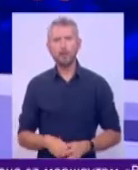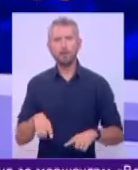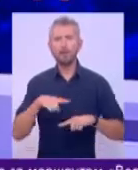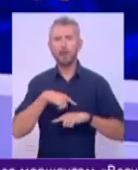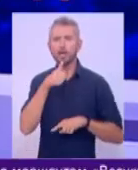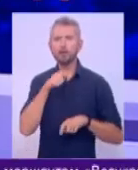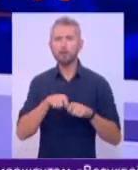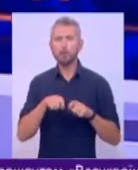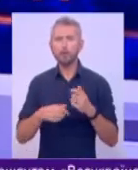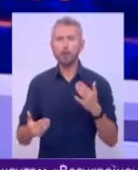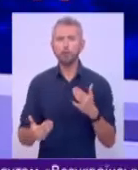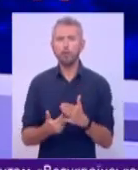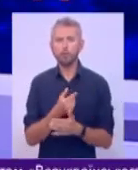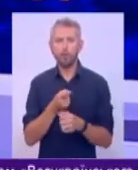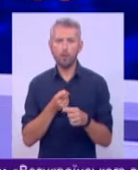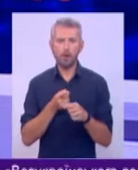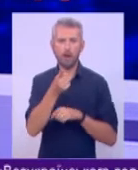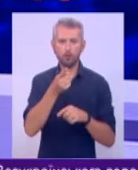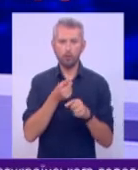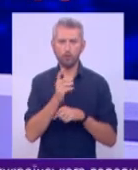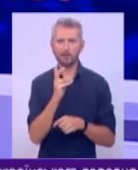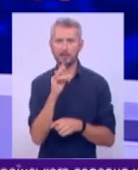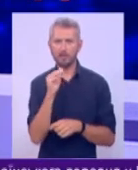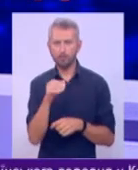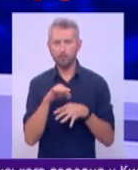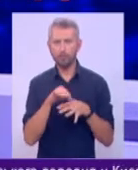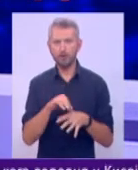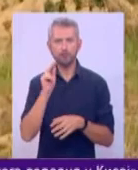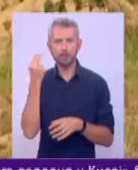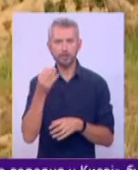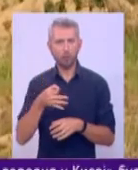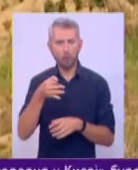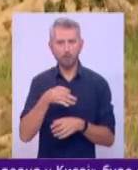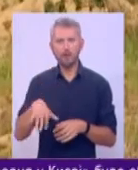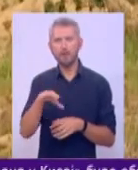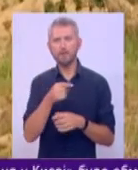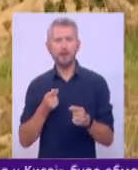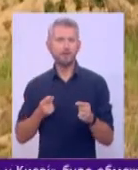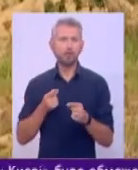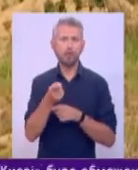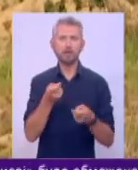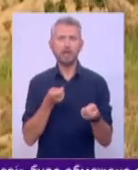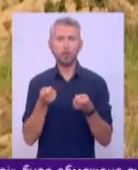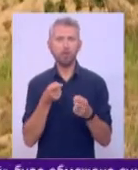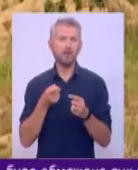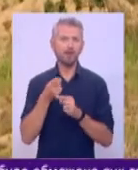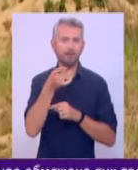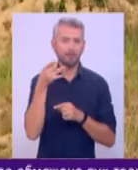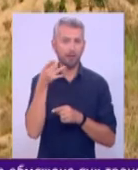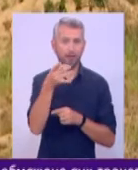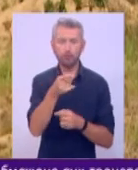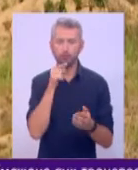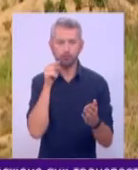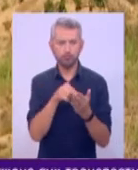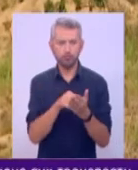І фінальні випробування оновленого ракетного комплексу «Скіф» провели у Чернігівській області. Усі запущені керовані ракети точно вразили ціль.